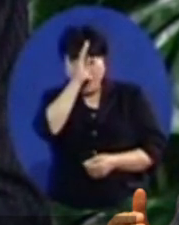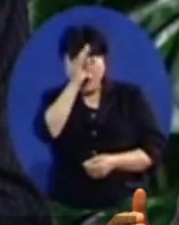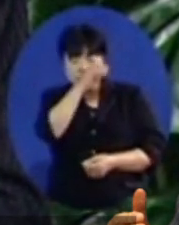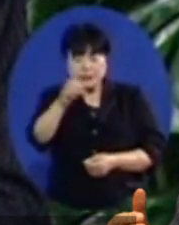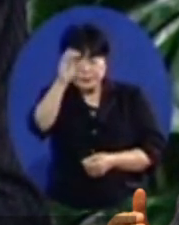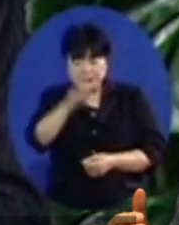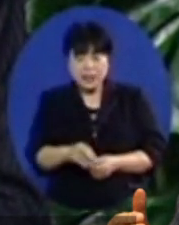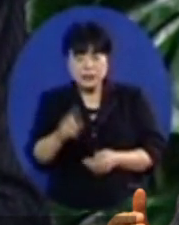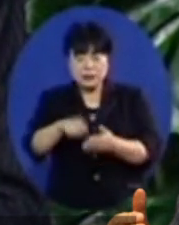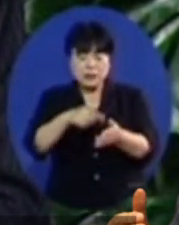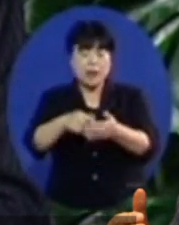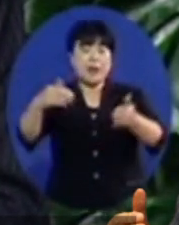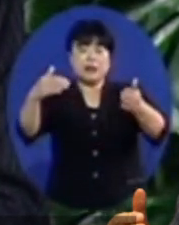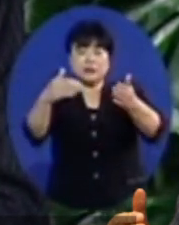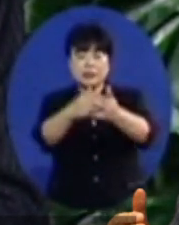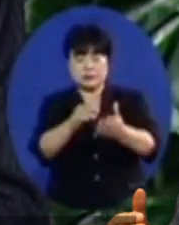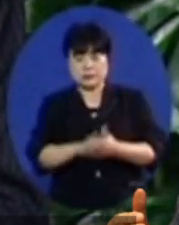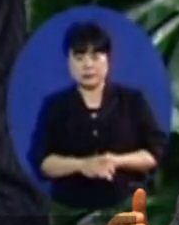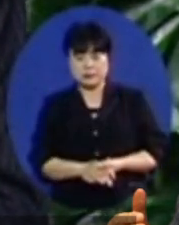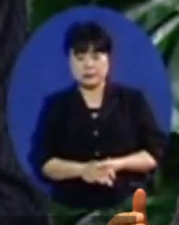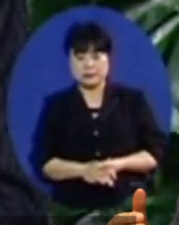십자가에서 청산해버린